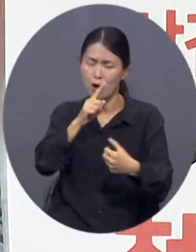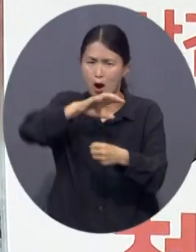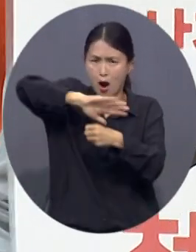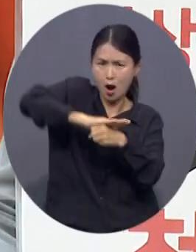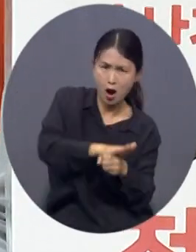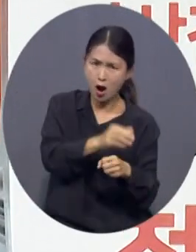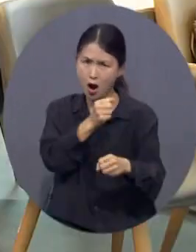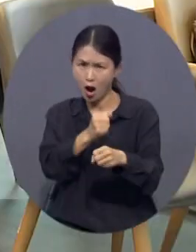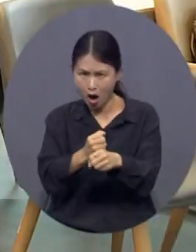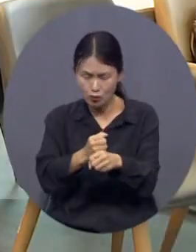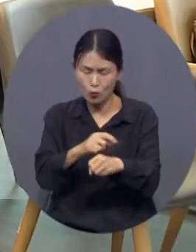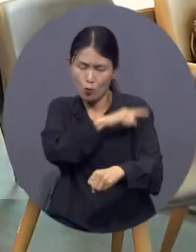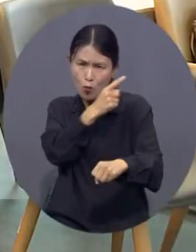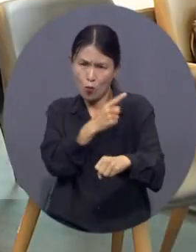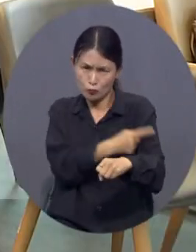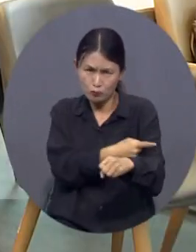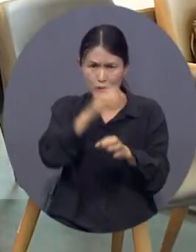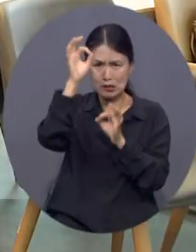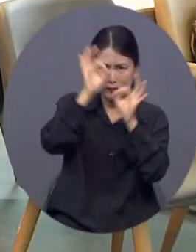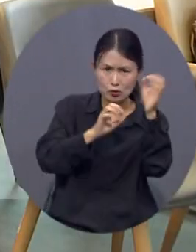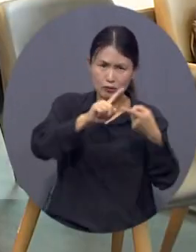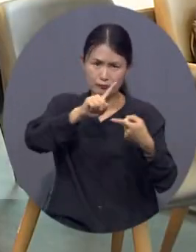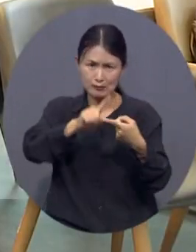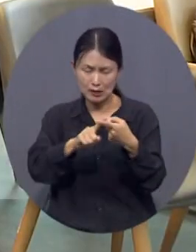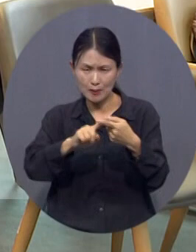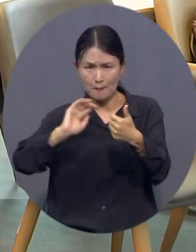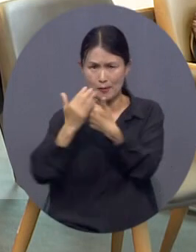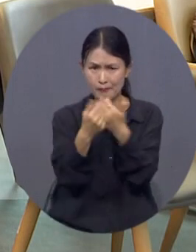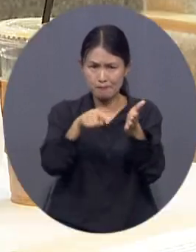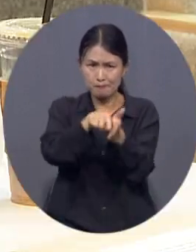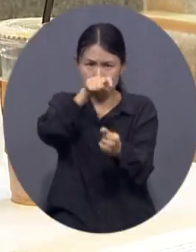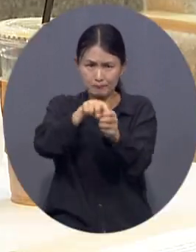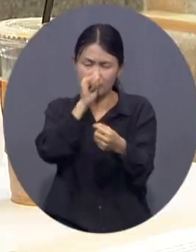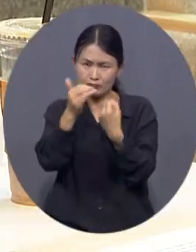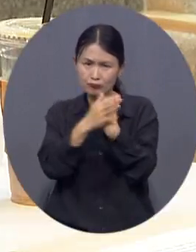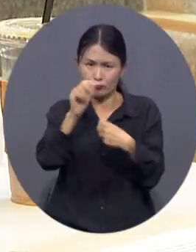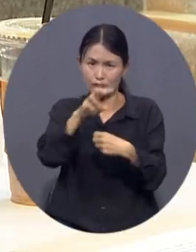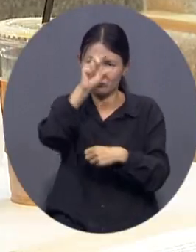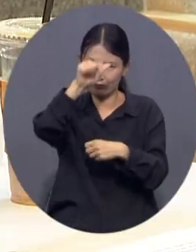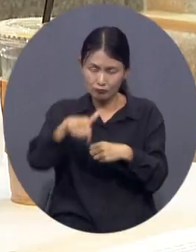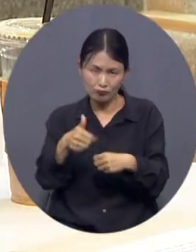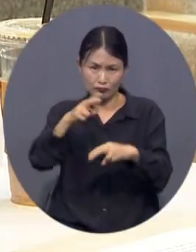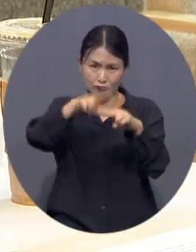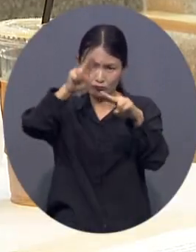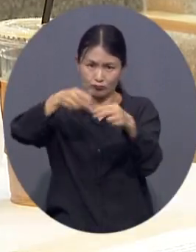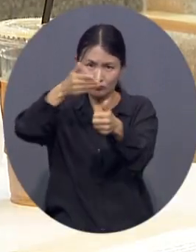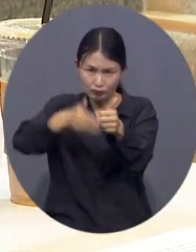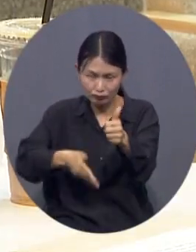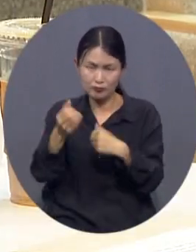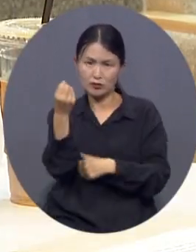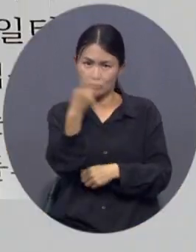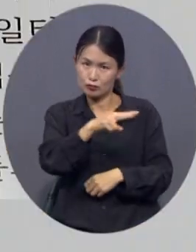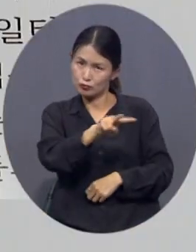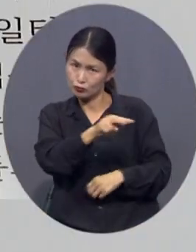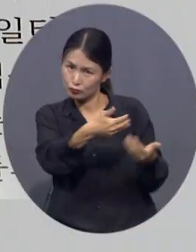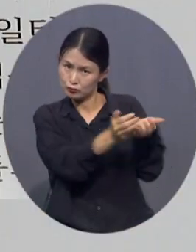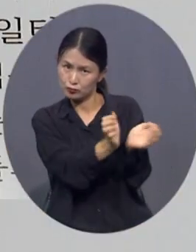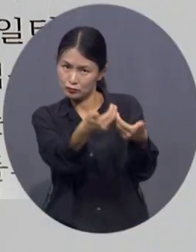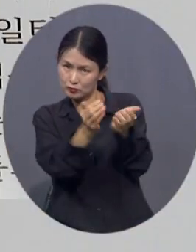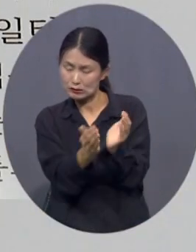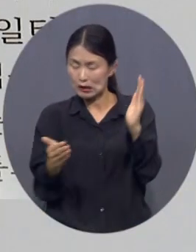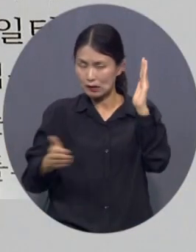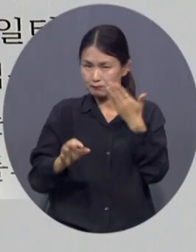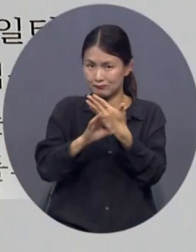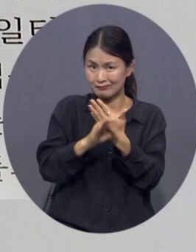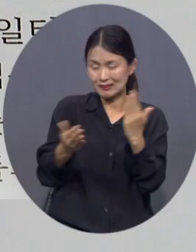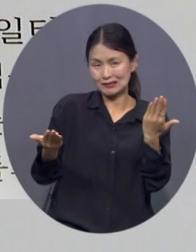현 정권의 실정을 덮기 위한 것이라며 윤석열 정권의 퇴진을 요구했습니다. 국정원과 경찰은 어제 오전 학교